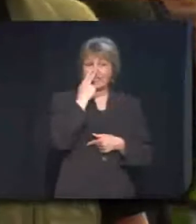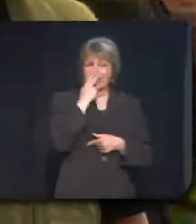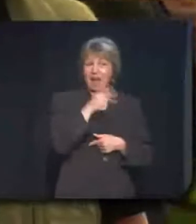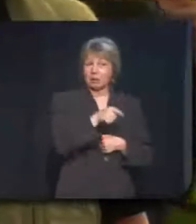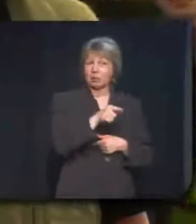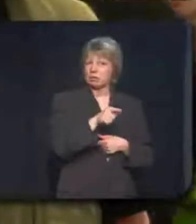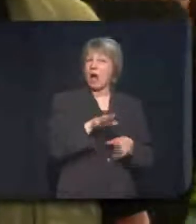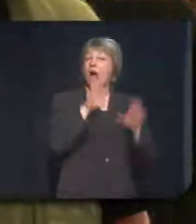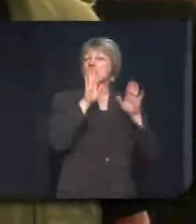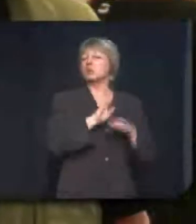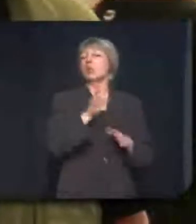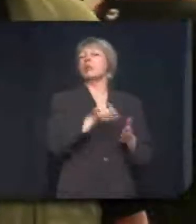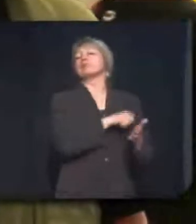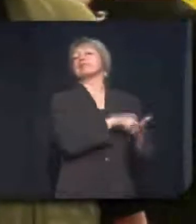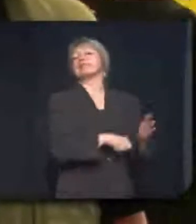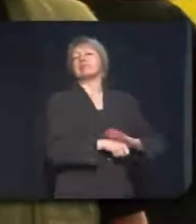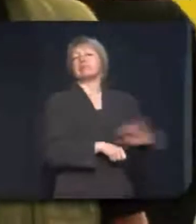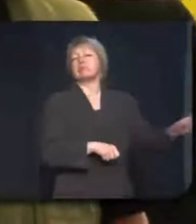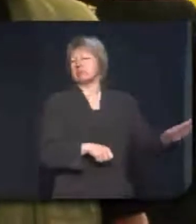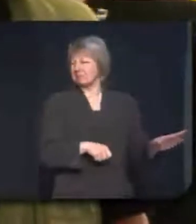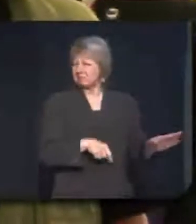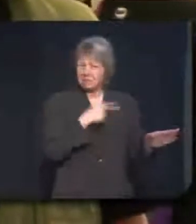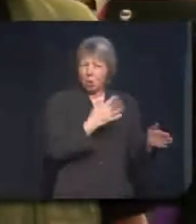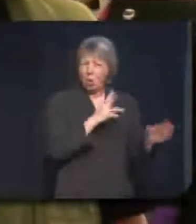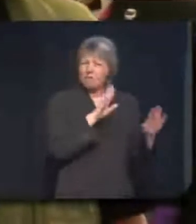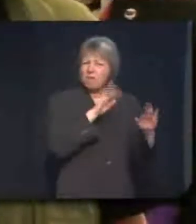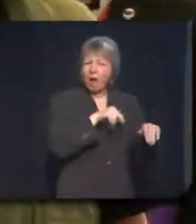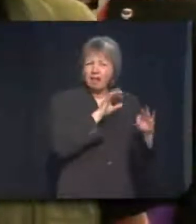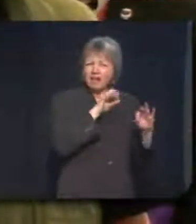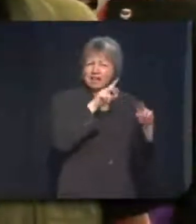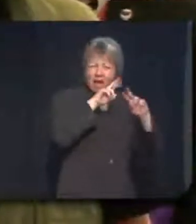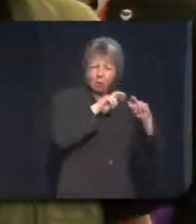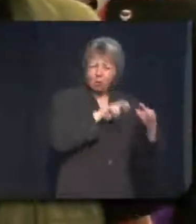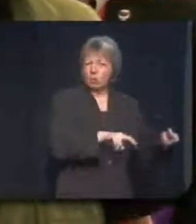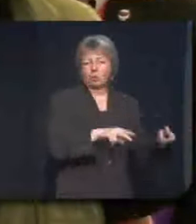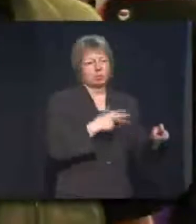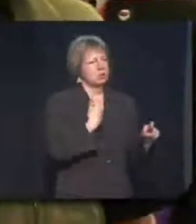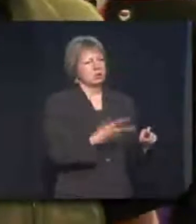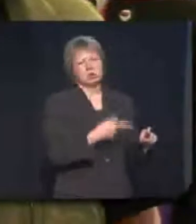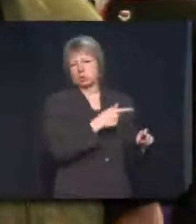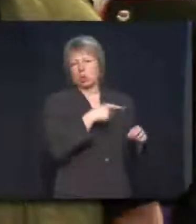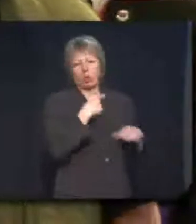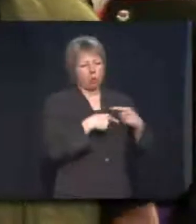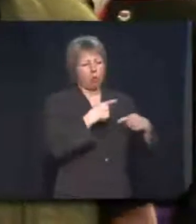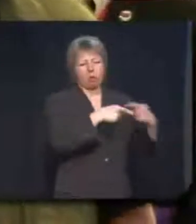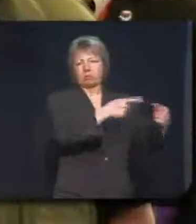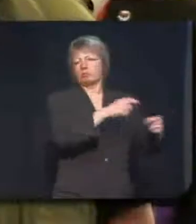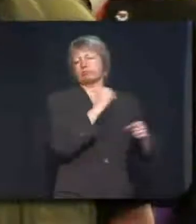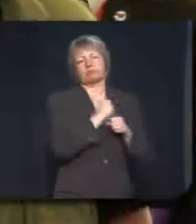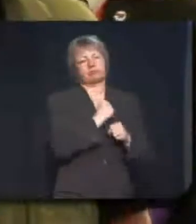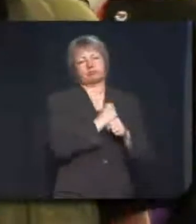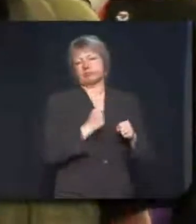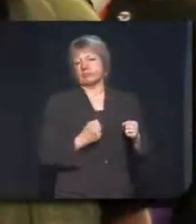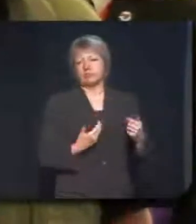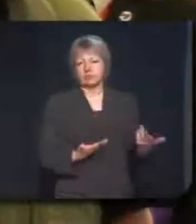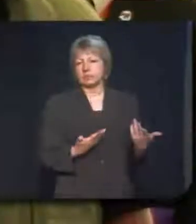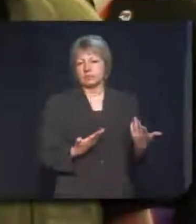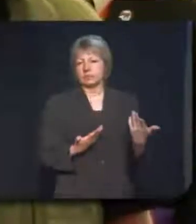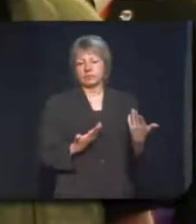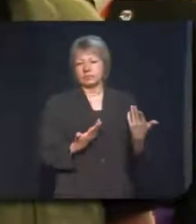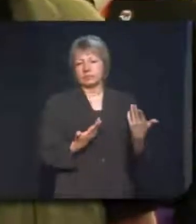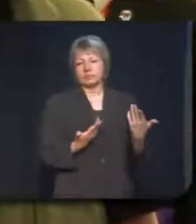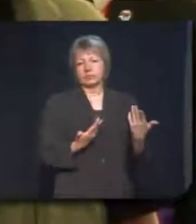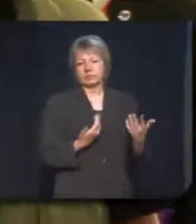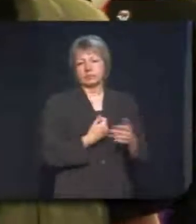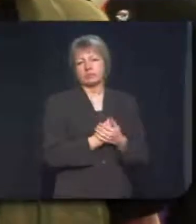unmenschlich es ist eine Praxis die einfach wirklich nicht davon ausgeht dass die Universität Menschenwürde